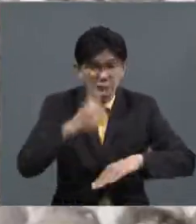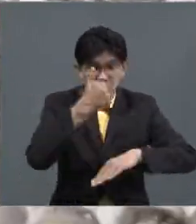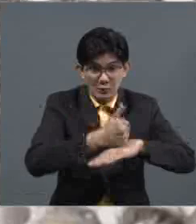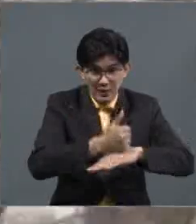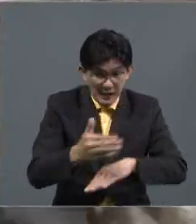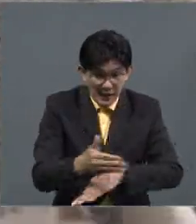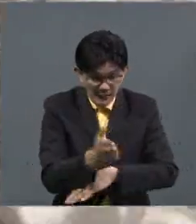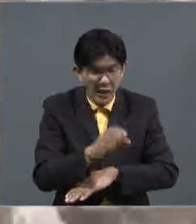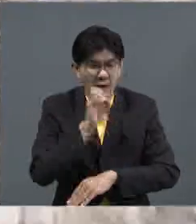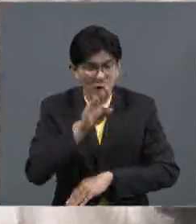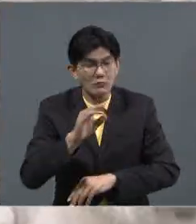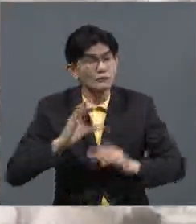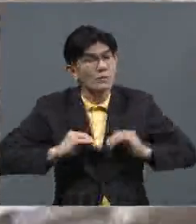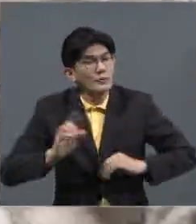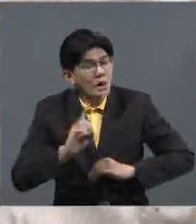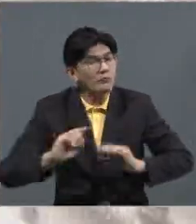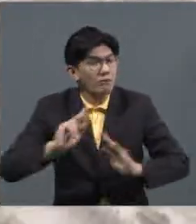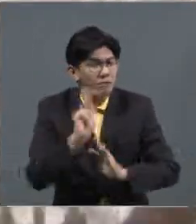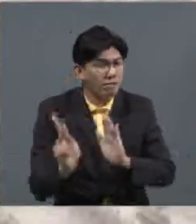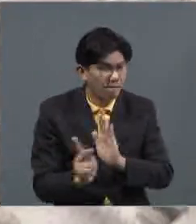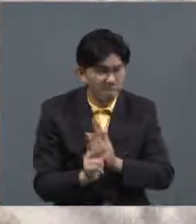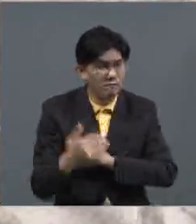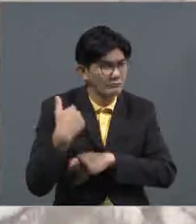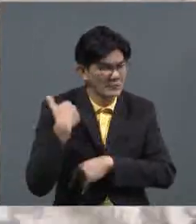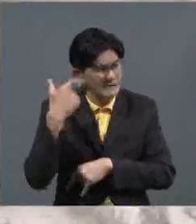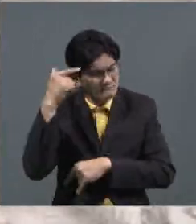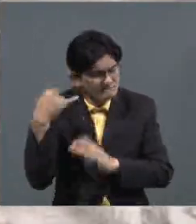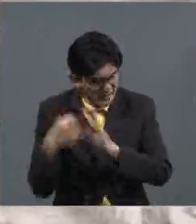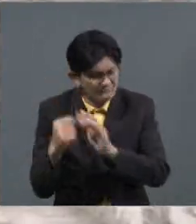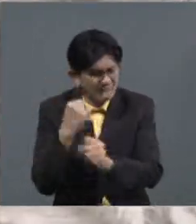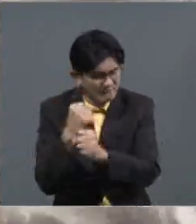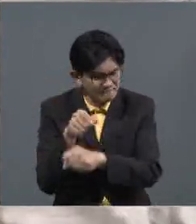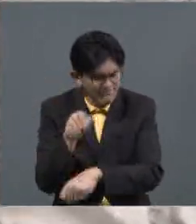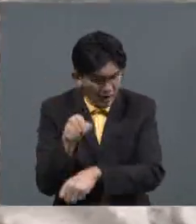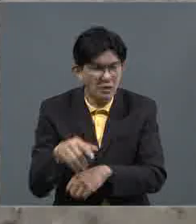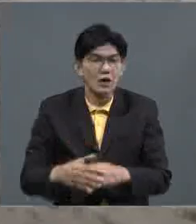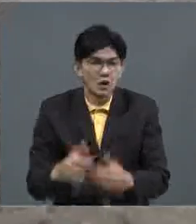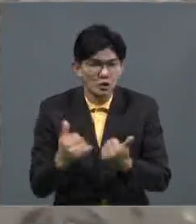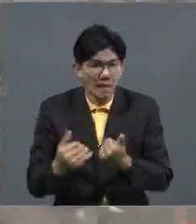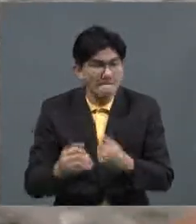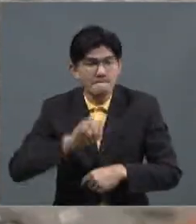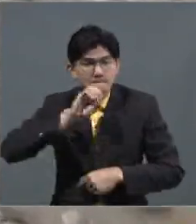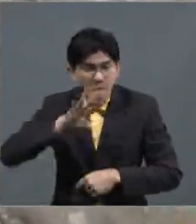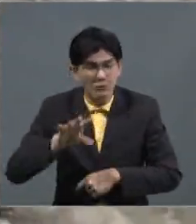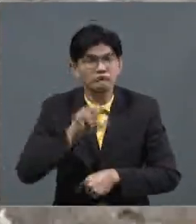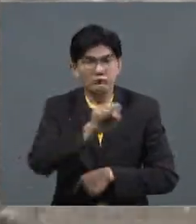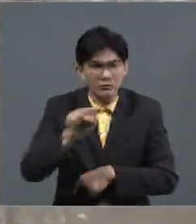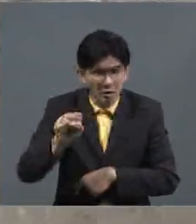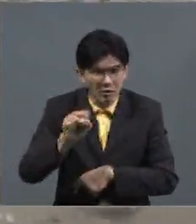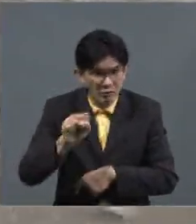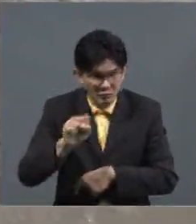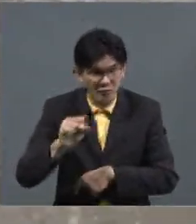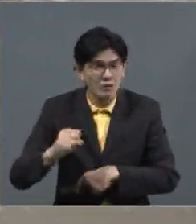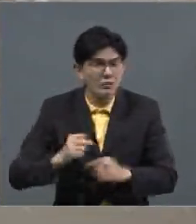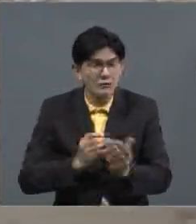ก็ยอมรับครับว่าตามกฎหมายมีช่องว่างในการเอาผิดอยู่เพราะฉะนั้นตอนนี้ก็เลยสะท้อนไปที่ยังส.ส.ซึ่งเป็นฝ่ายนิติบัญญั